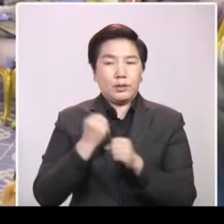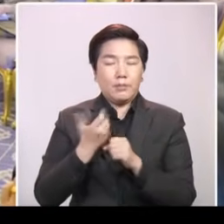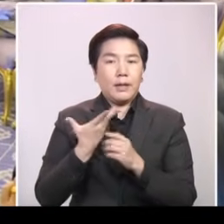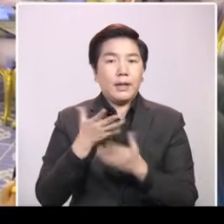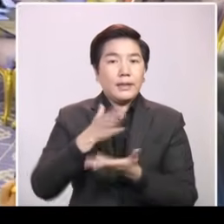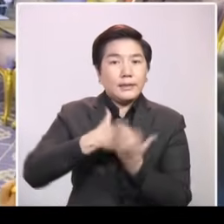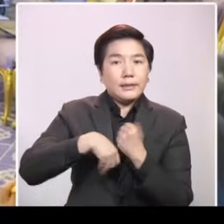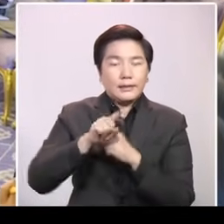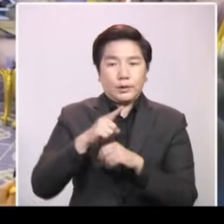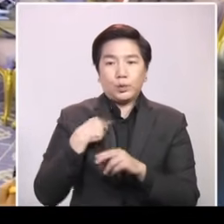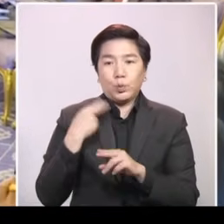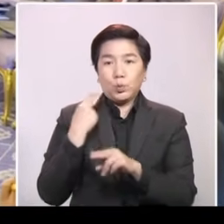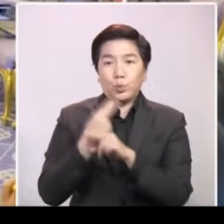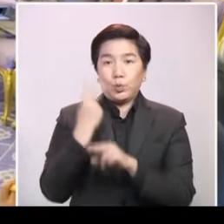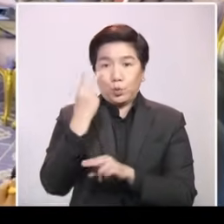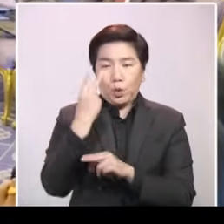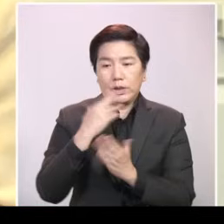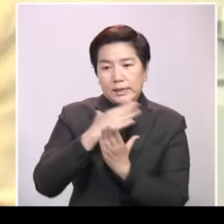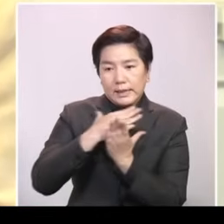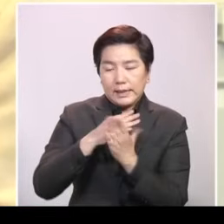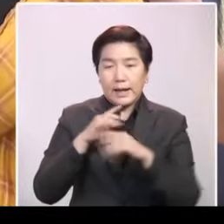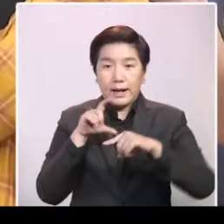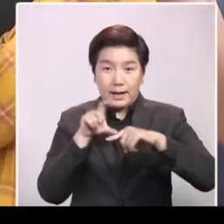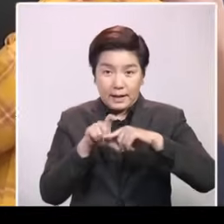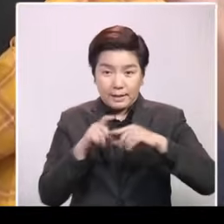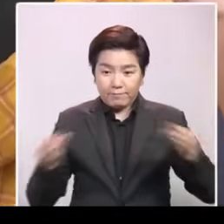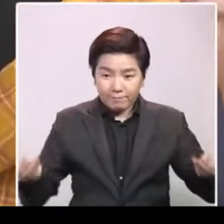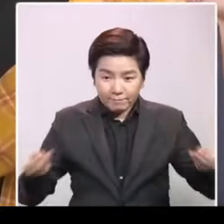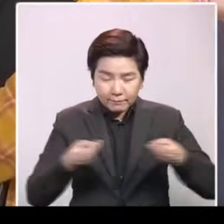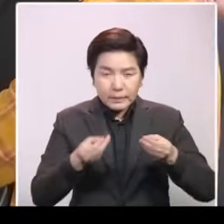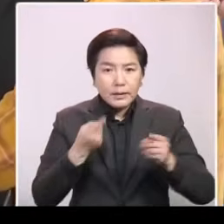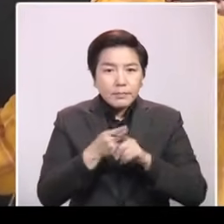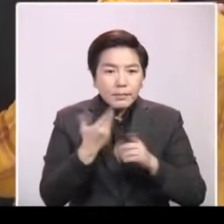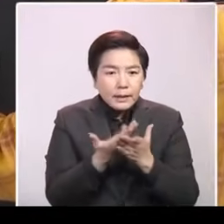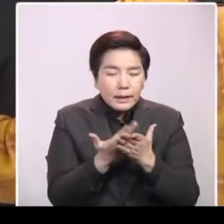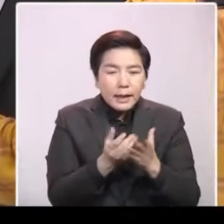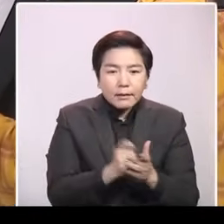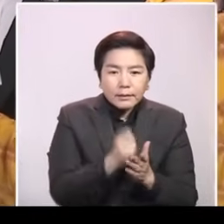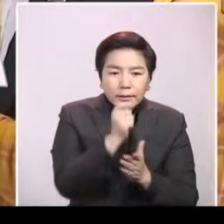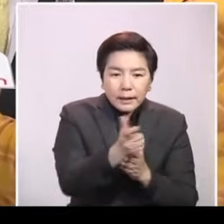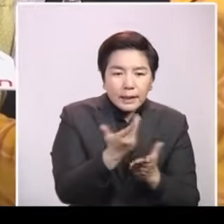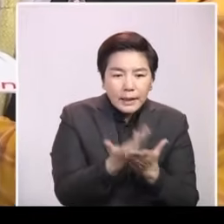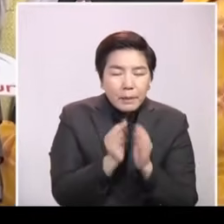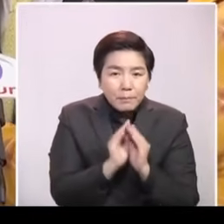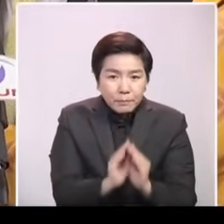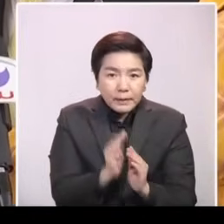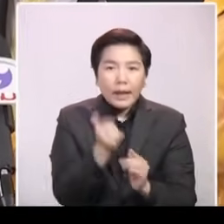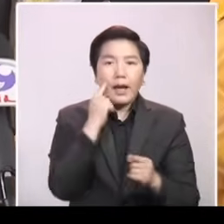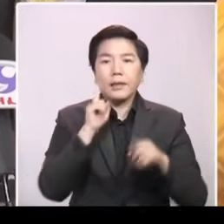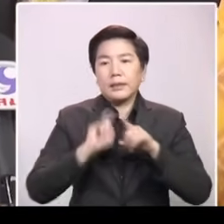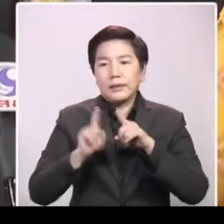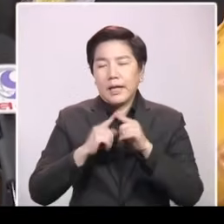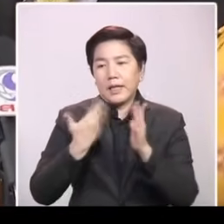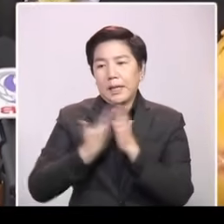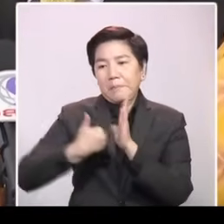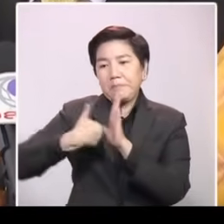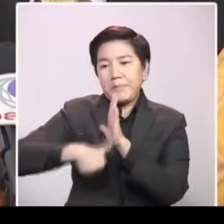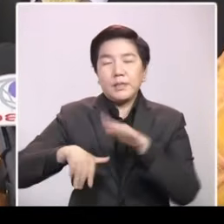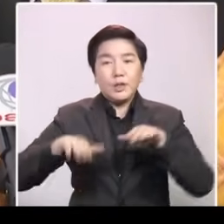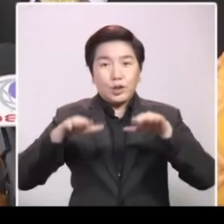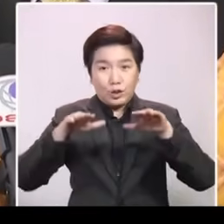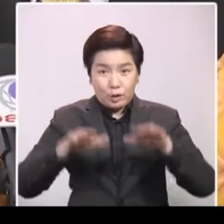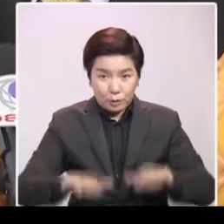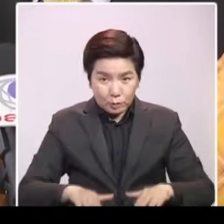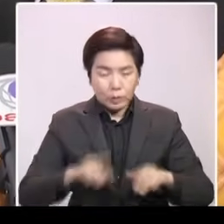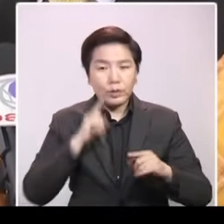เรื่องของโครงการคูณ 2หรือว่าคนละครึ่งและโครงการ Easyอฟแบบที่พี่พัฒได้บอกไปหรือว่าเป็นโครงการรถหย่อนภาษีประจำ